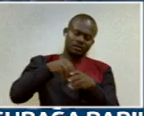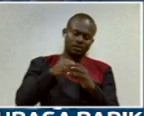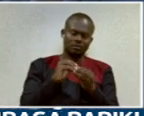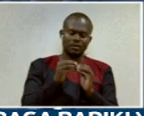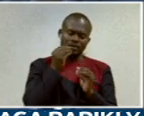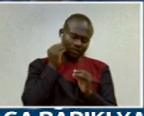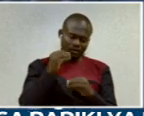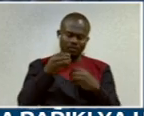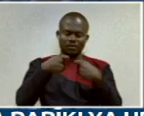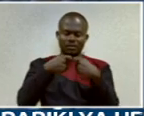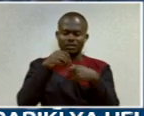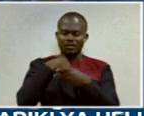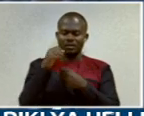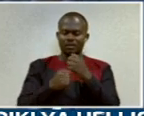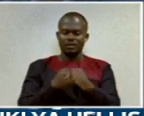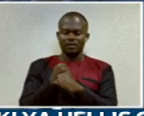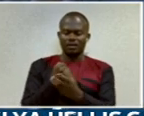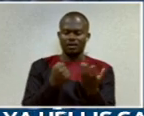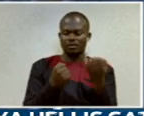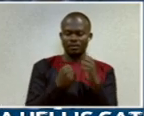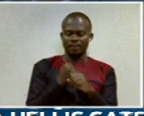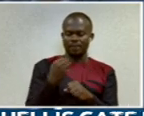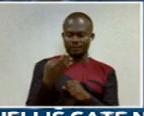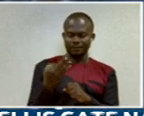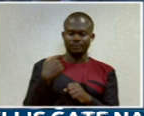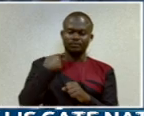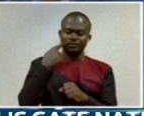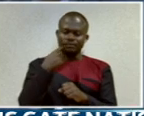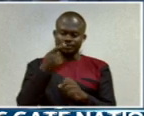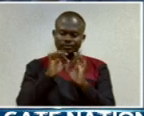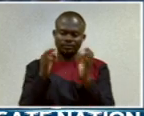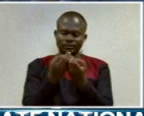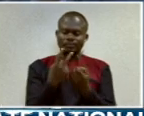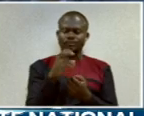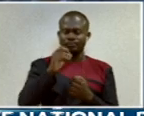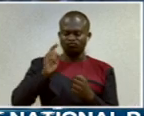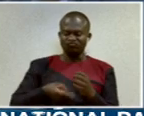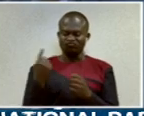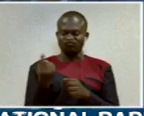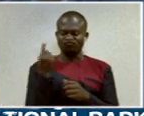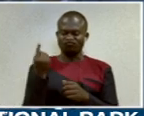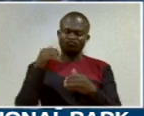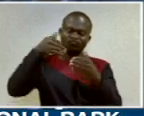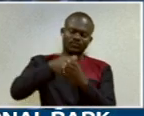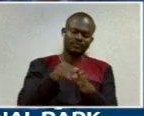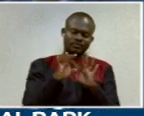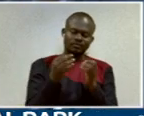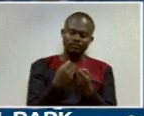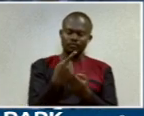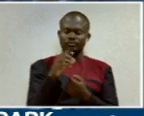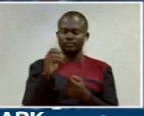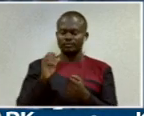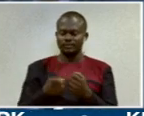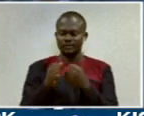duha amashanyarazi mu mwaka, aho mu myaka 3 byari ingo 2020 gusa ku mwaka kugera ku ngo 100,000 ku